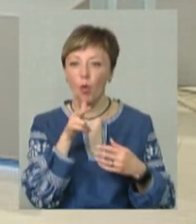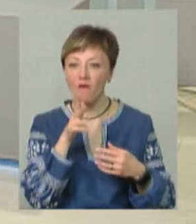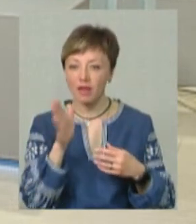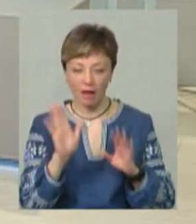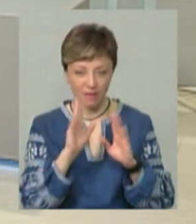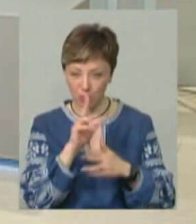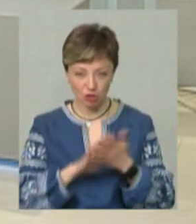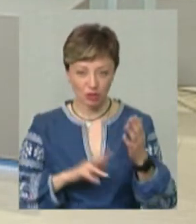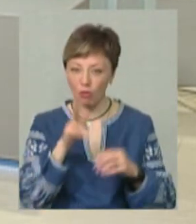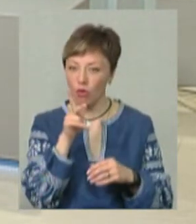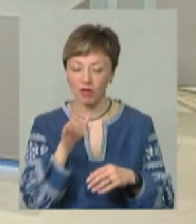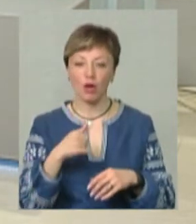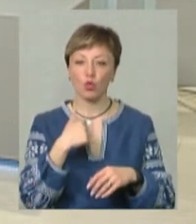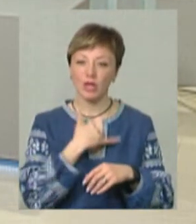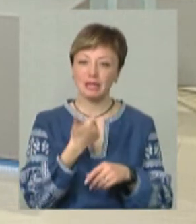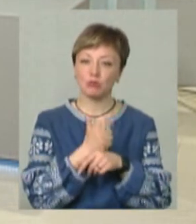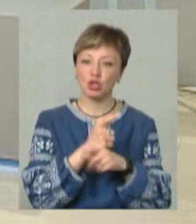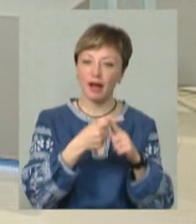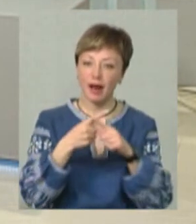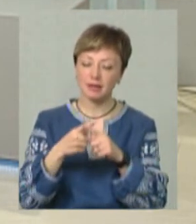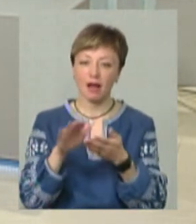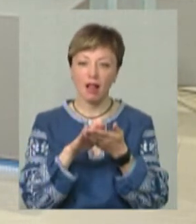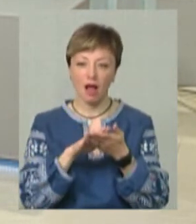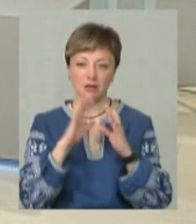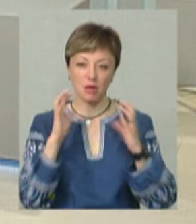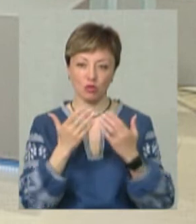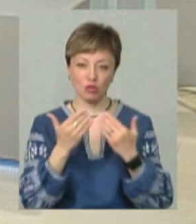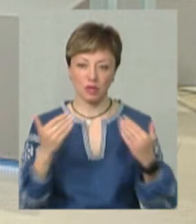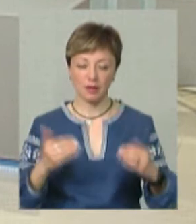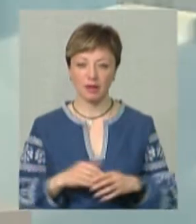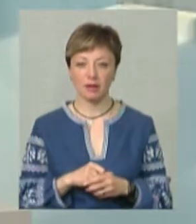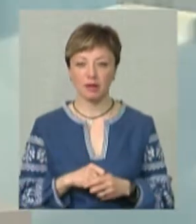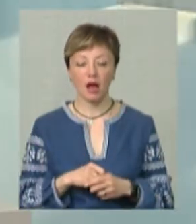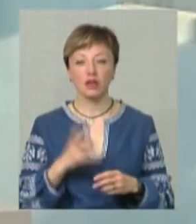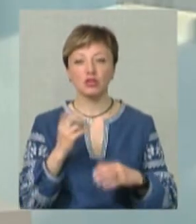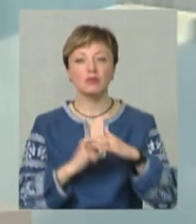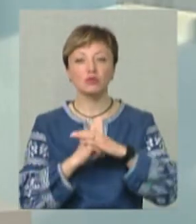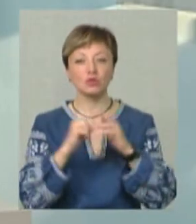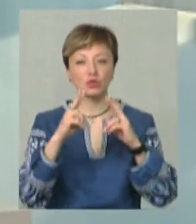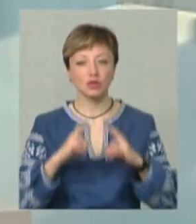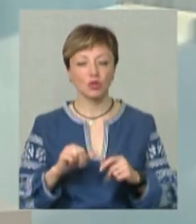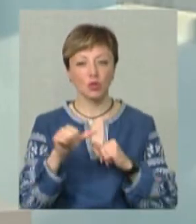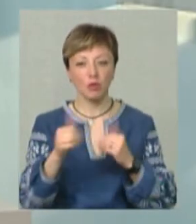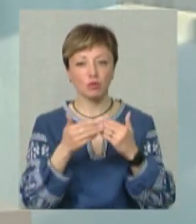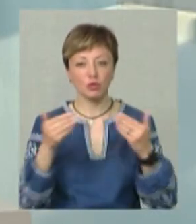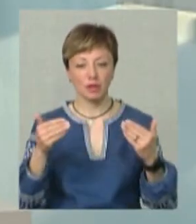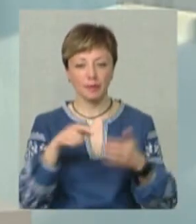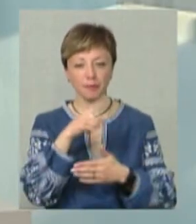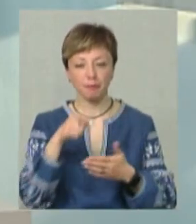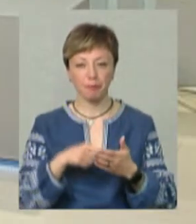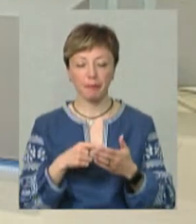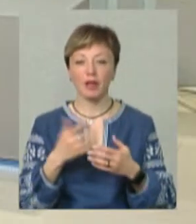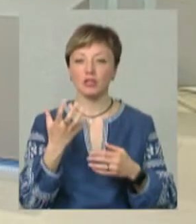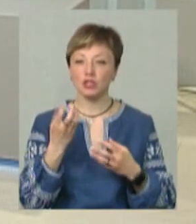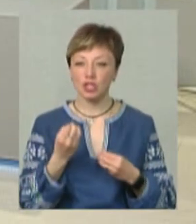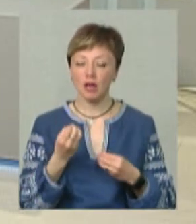ось в нас більше хрестика і гладі збережено в музеях, якщо чесно. А на чому ще базується дослідження, окрім музею? Крім